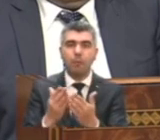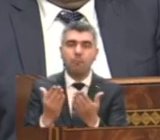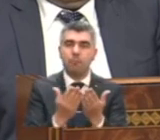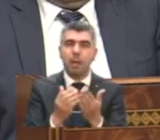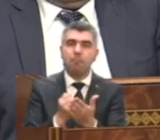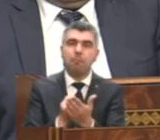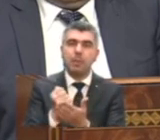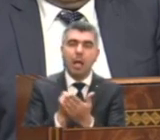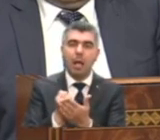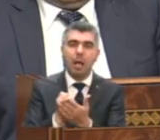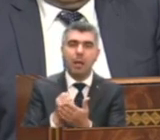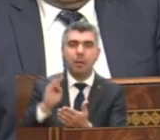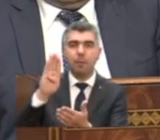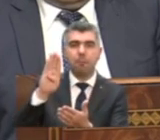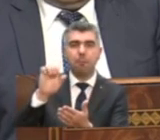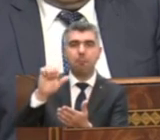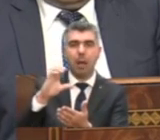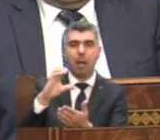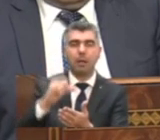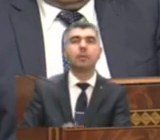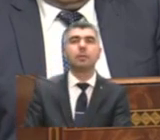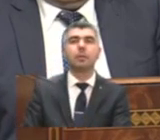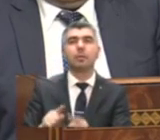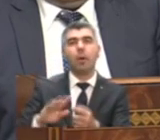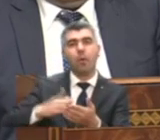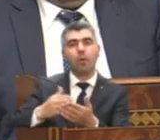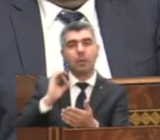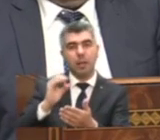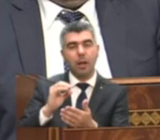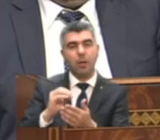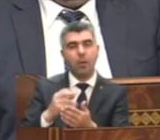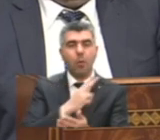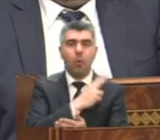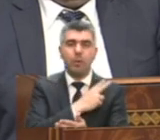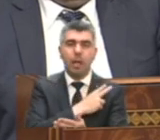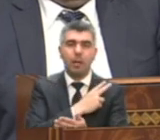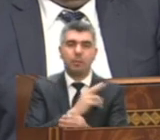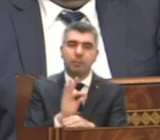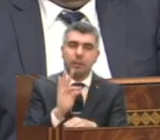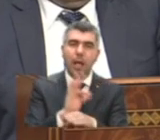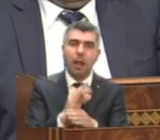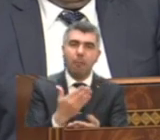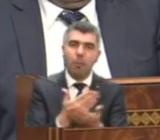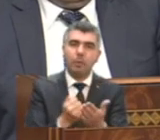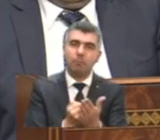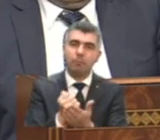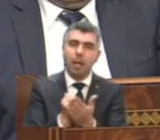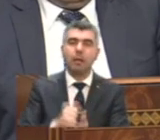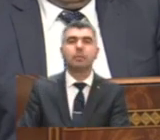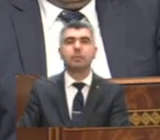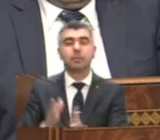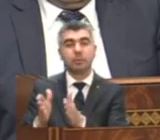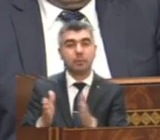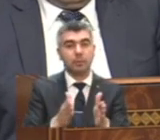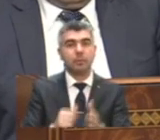اليوم بامتحانات البكالوريا، وكذلك نبغي نشكر الأطر التربوية والأساتذة الصاهرة على هذه الامتحانات. أبينا